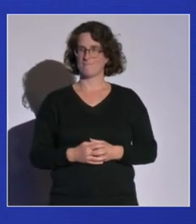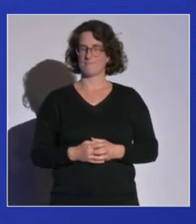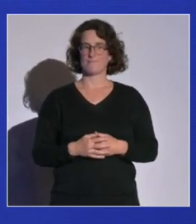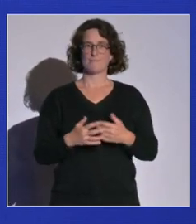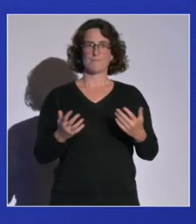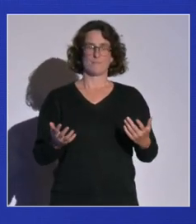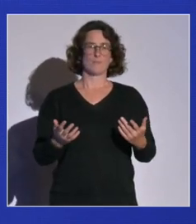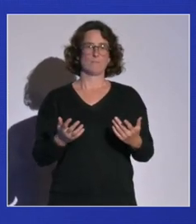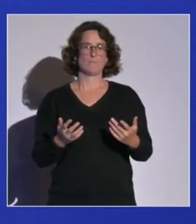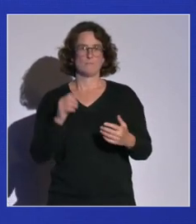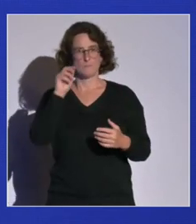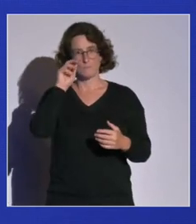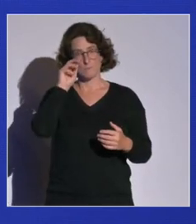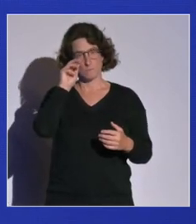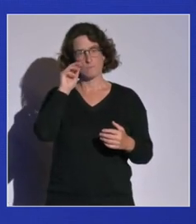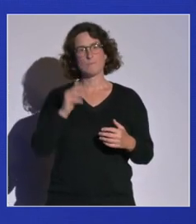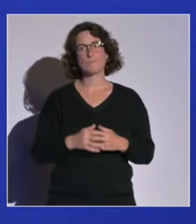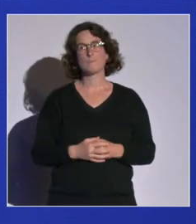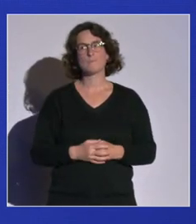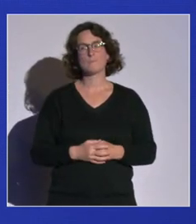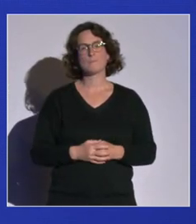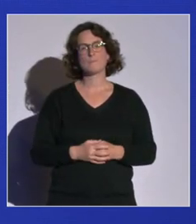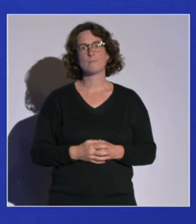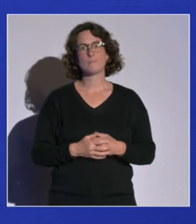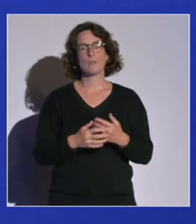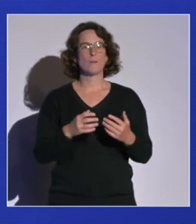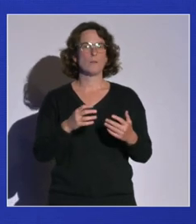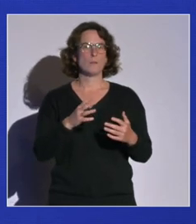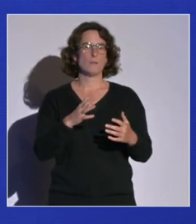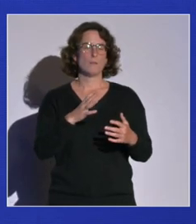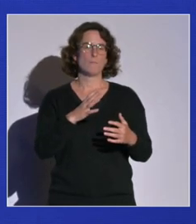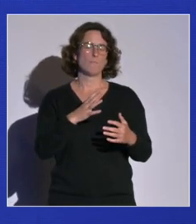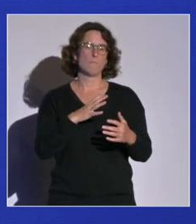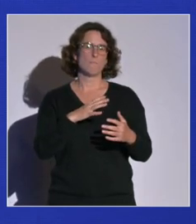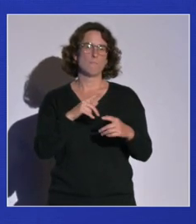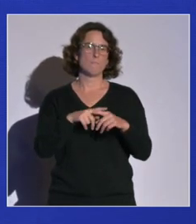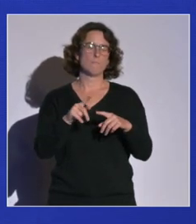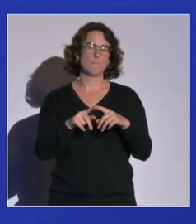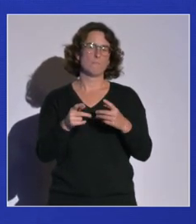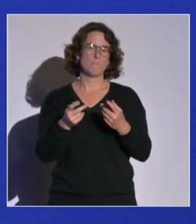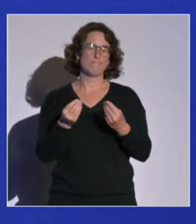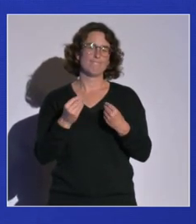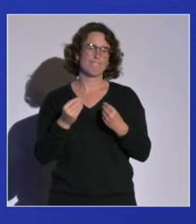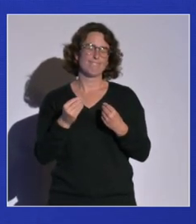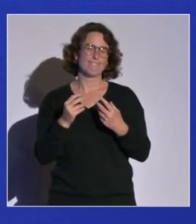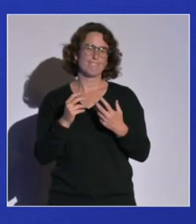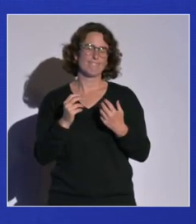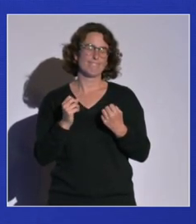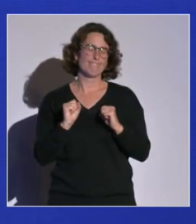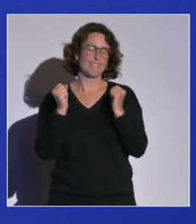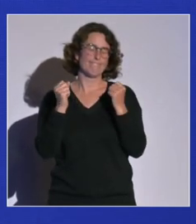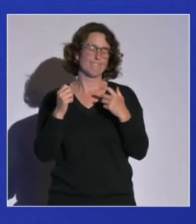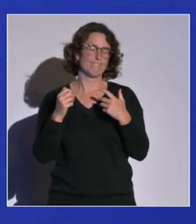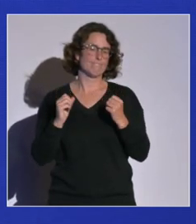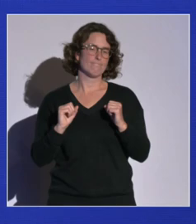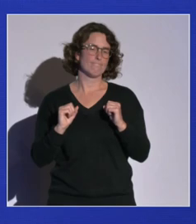je vais vous dire quelque chose. Il n'y a rien qui m'agace, alors c'est souvent, et je dissimule cet agacement